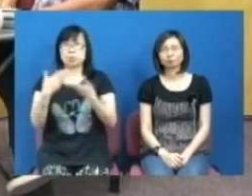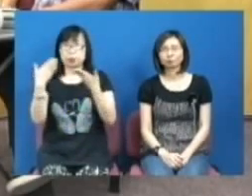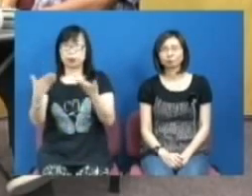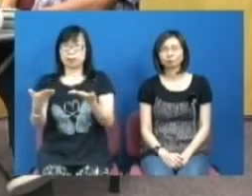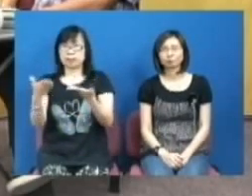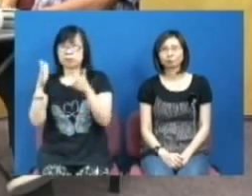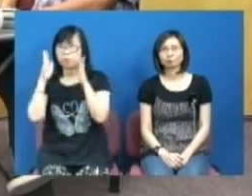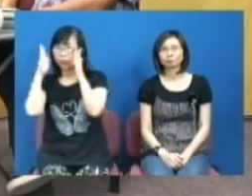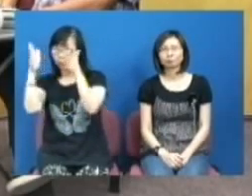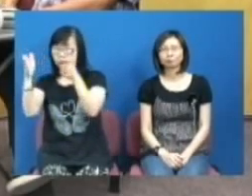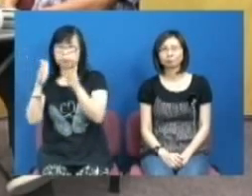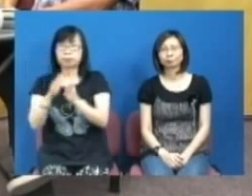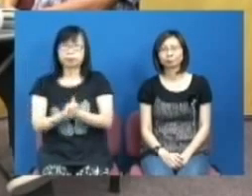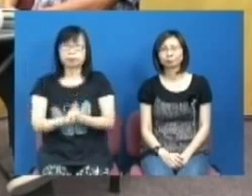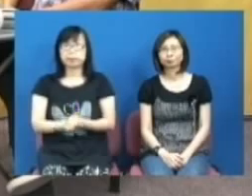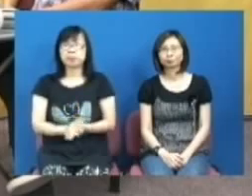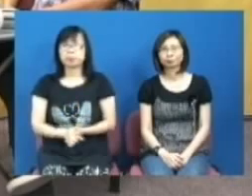角度去看